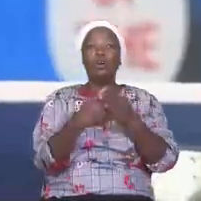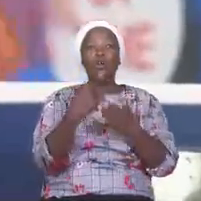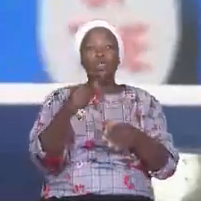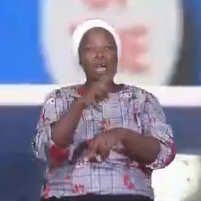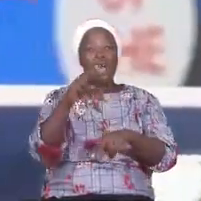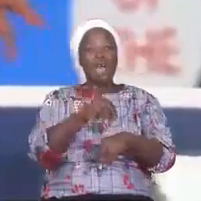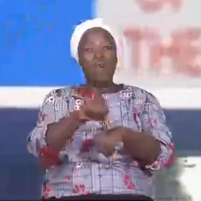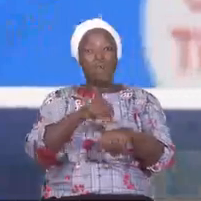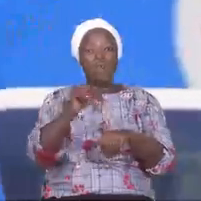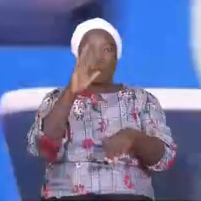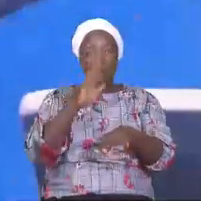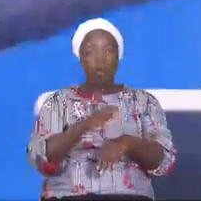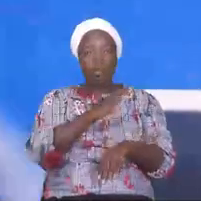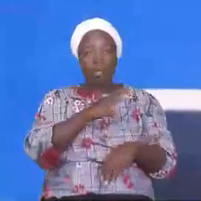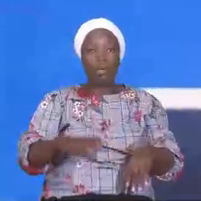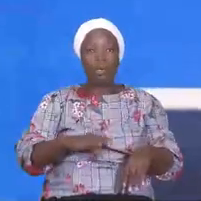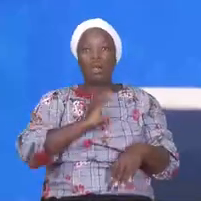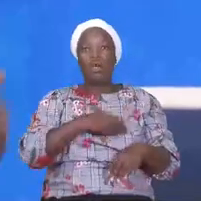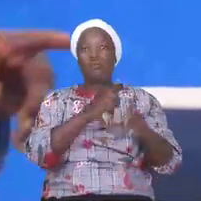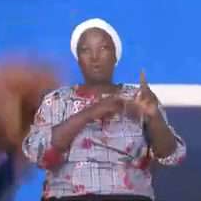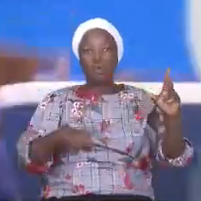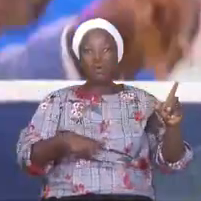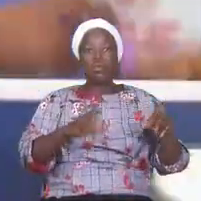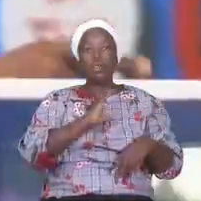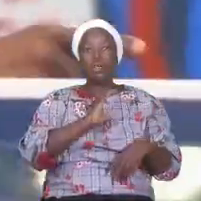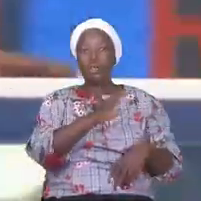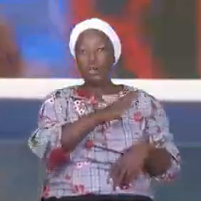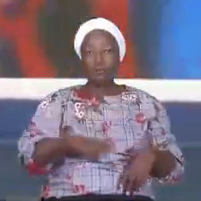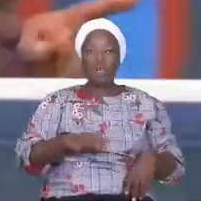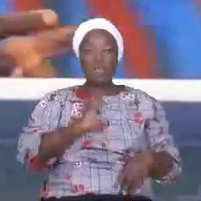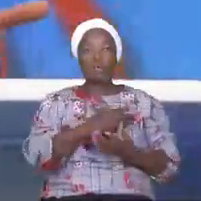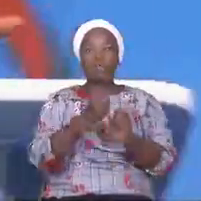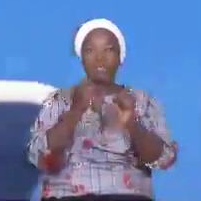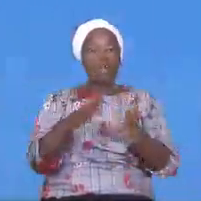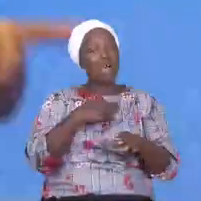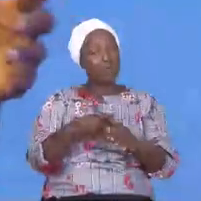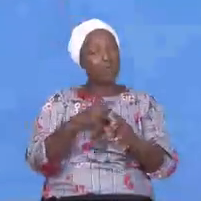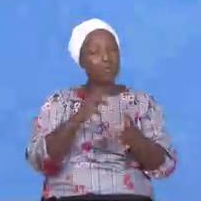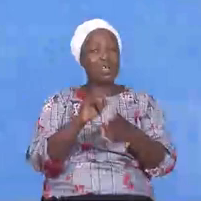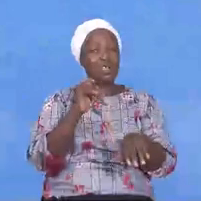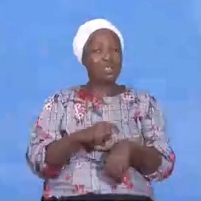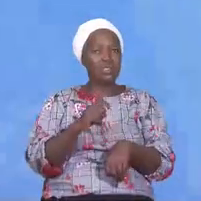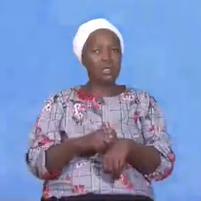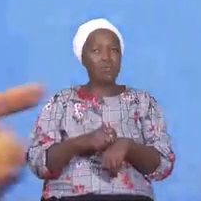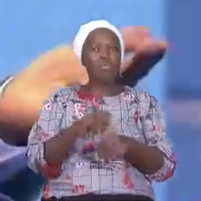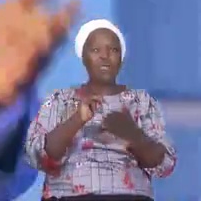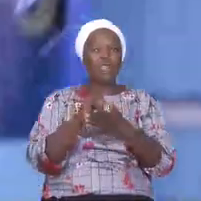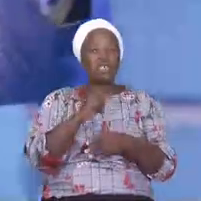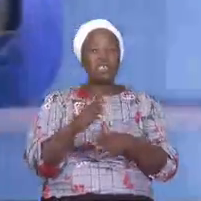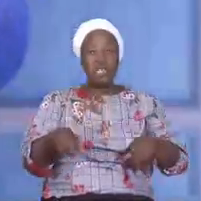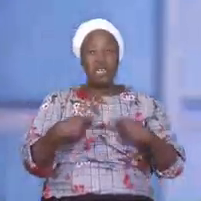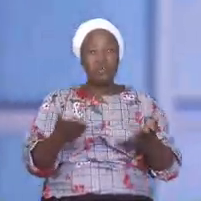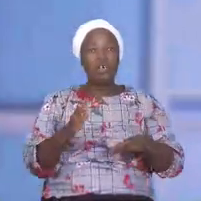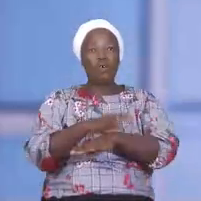Dieu a maintenant amené toute l'onction sur Christ notre Seigneur, sur Christ notre